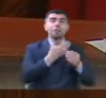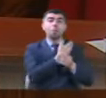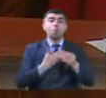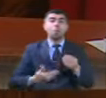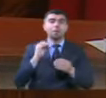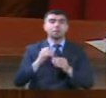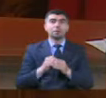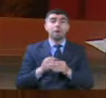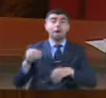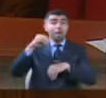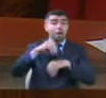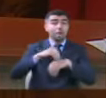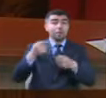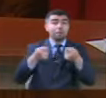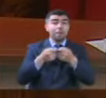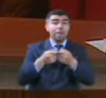رقم